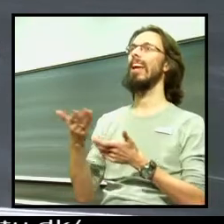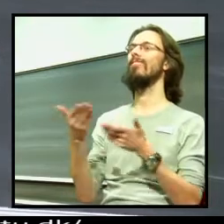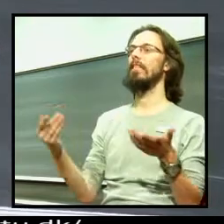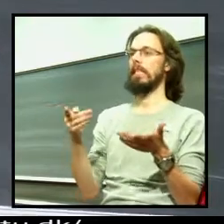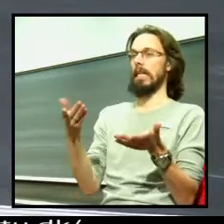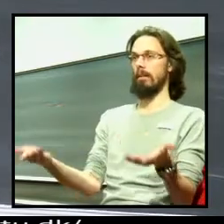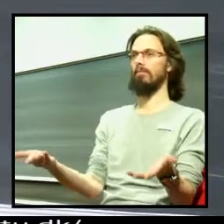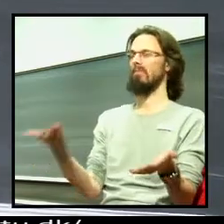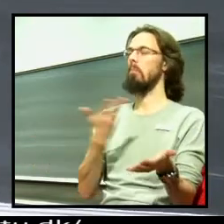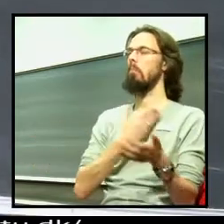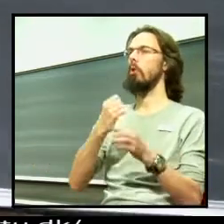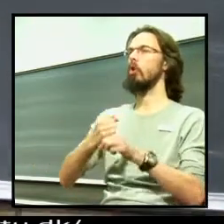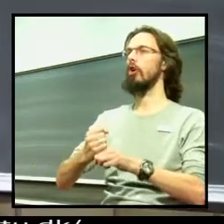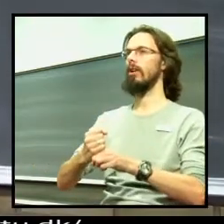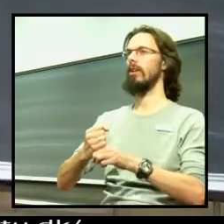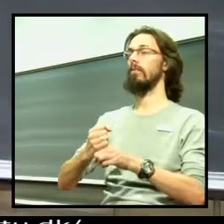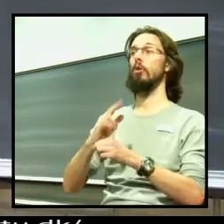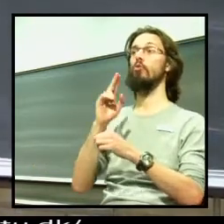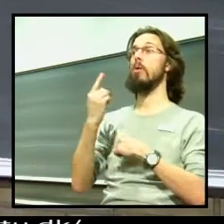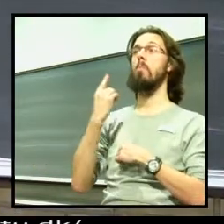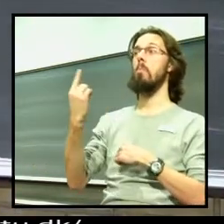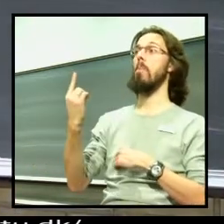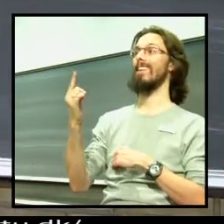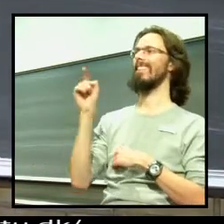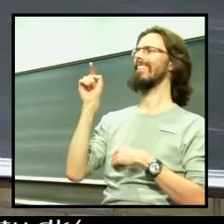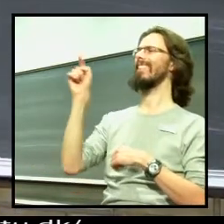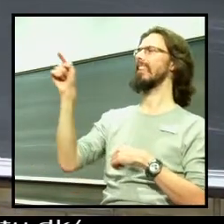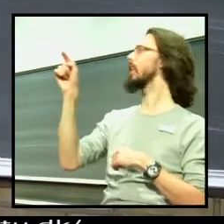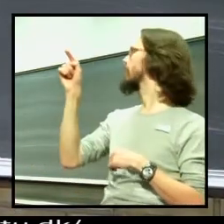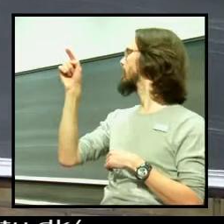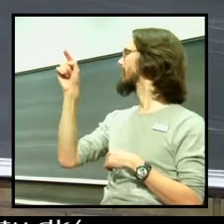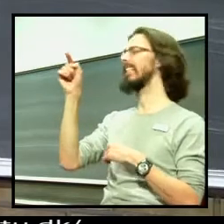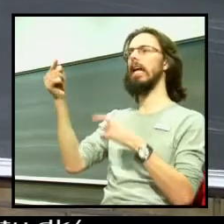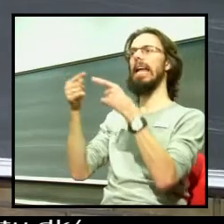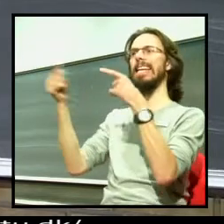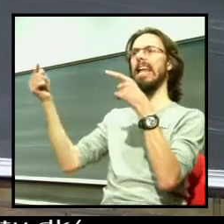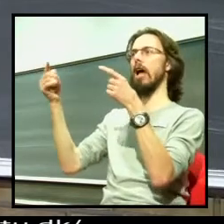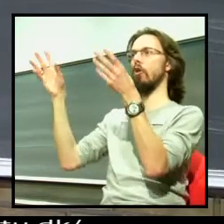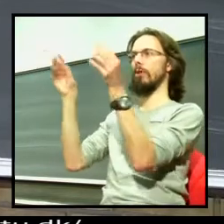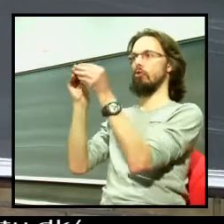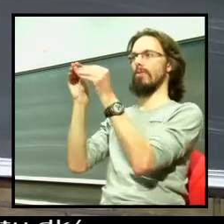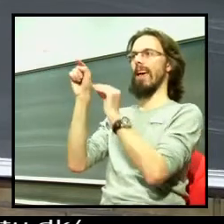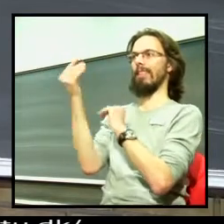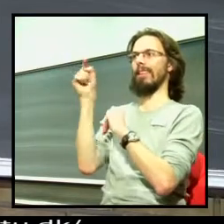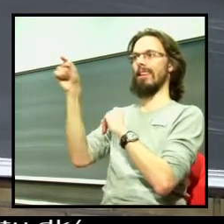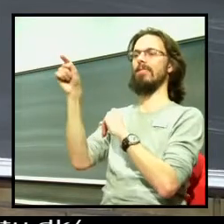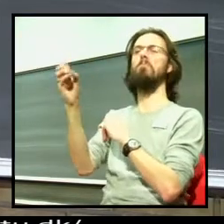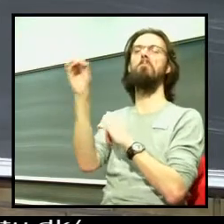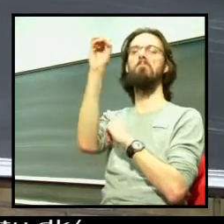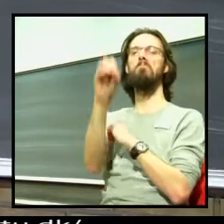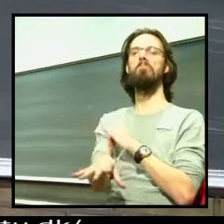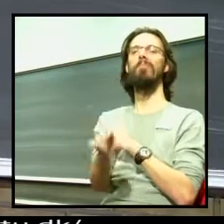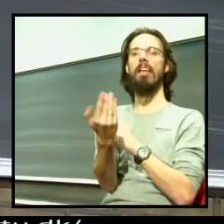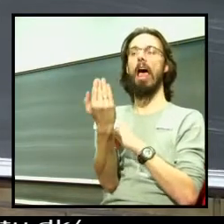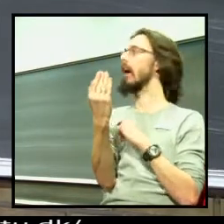prøve en gang at gøre det, fordi nu tager jeg simpelthen bare og sjasker det der, den der linearkombination, der står der. Plumper jeg lige ind i det, der